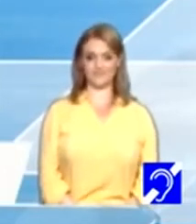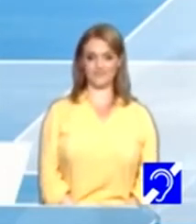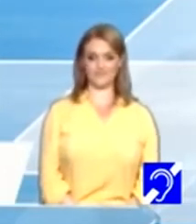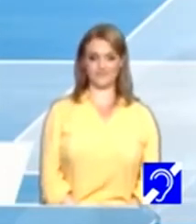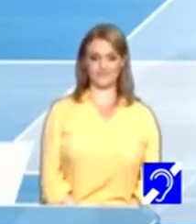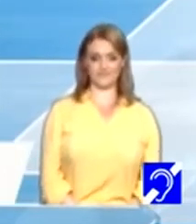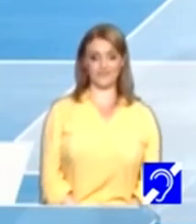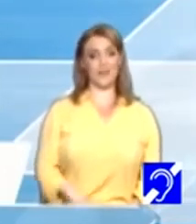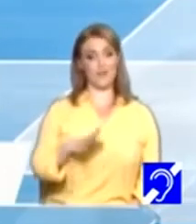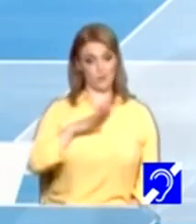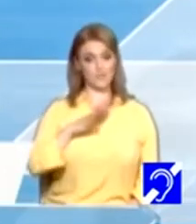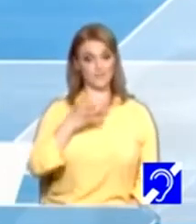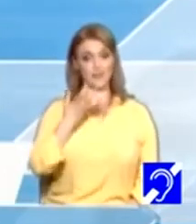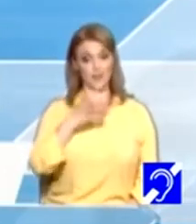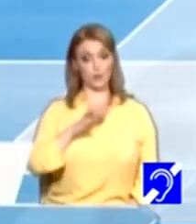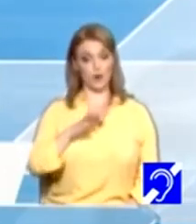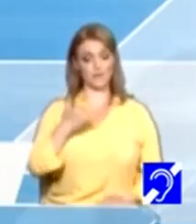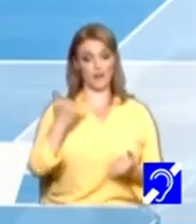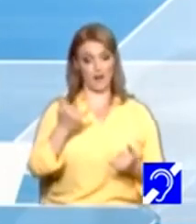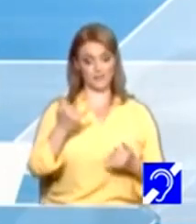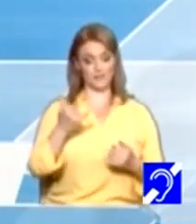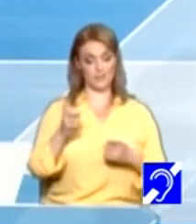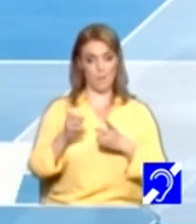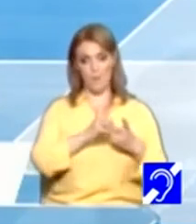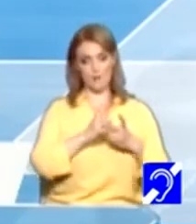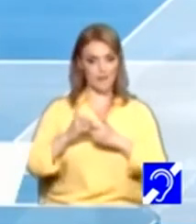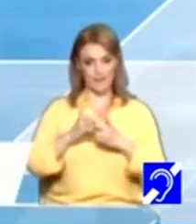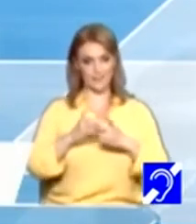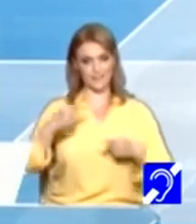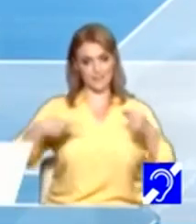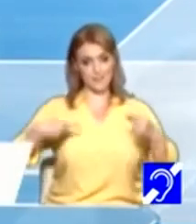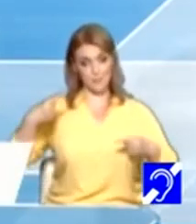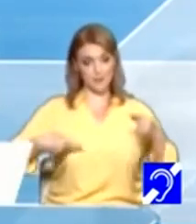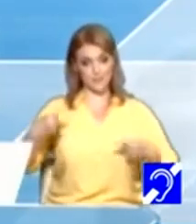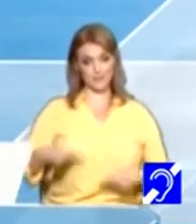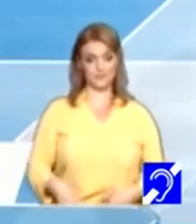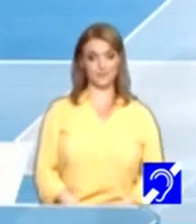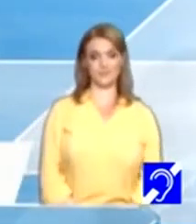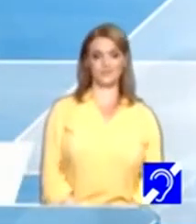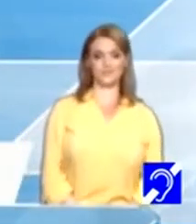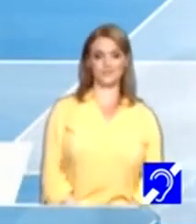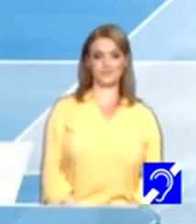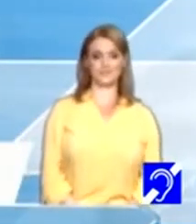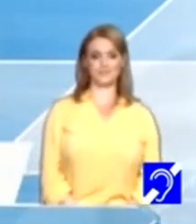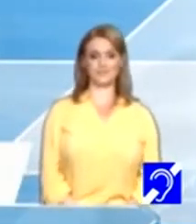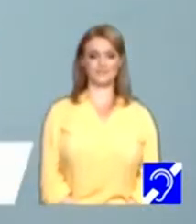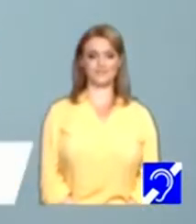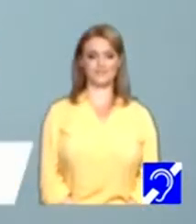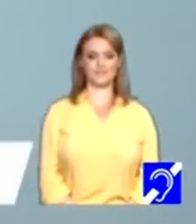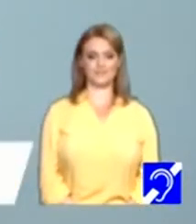probabil cea mai animată și cea mai, din tot ce am discutat până acum. Vă rog, doamna